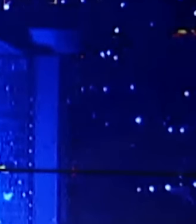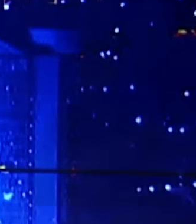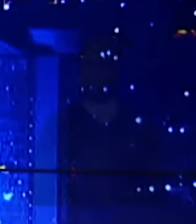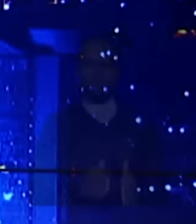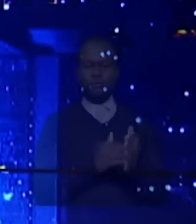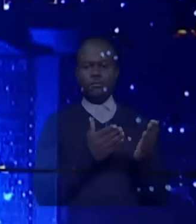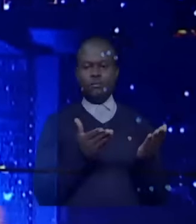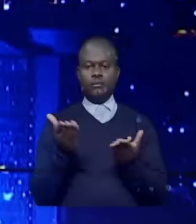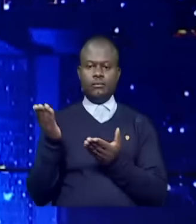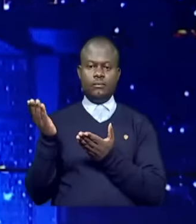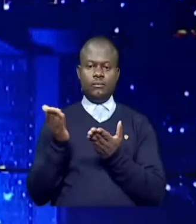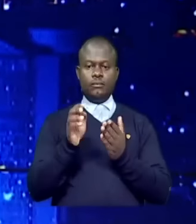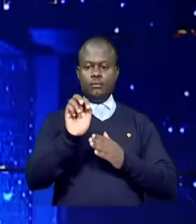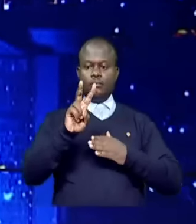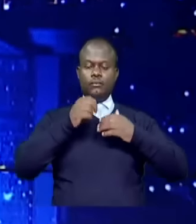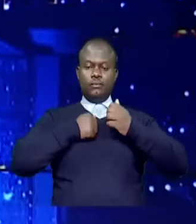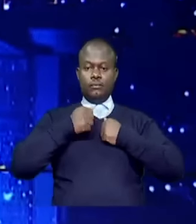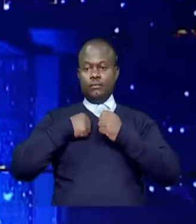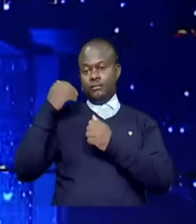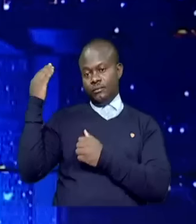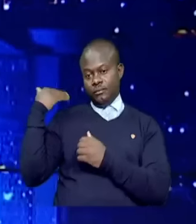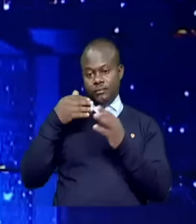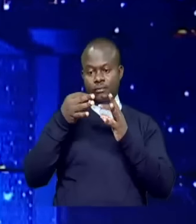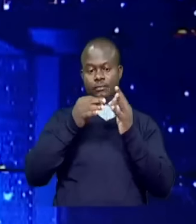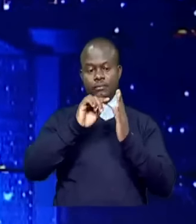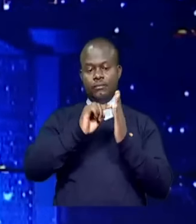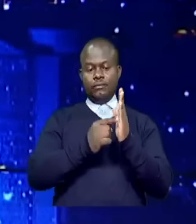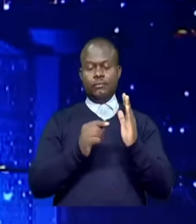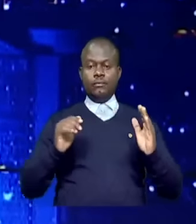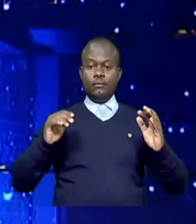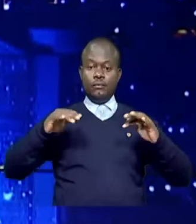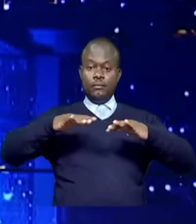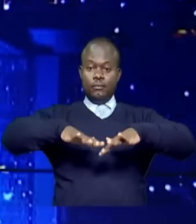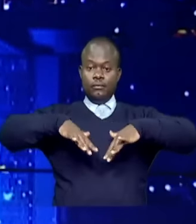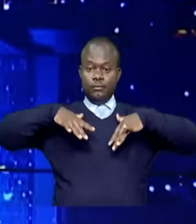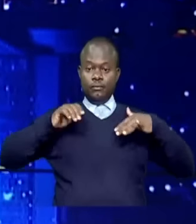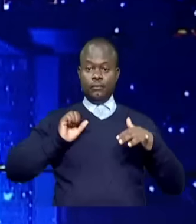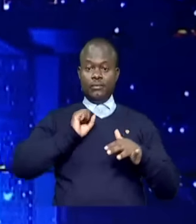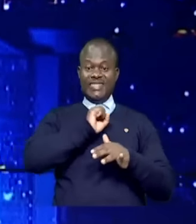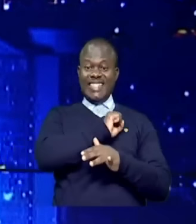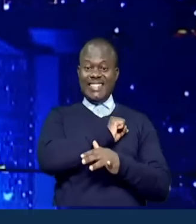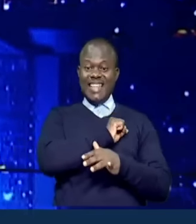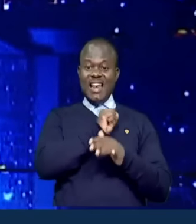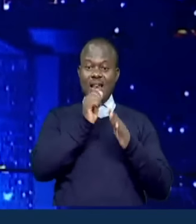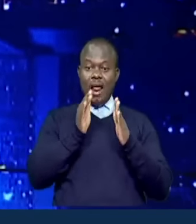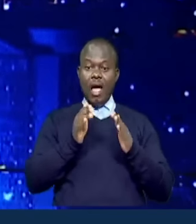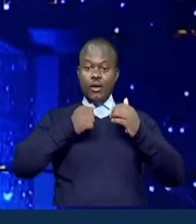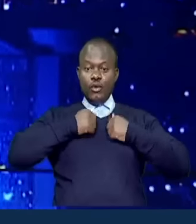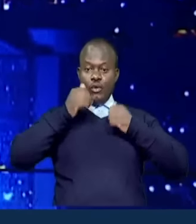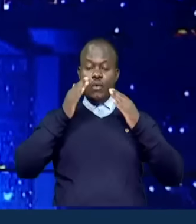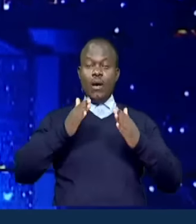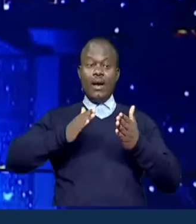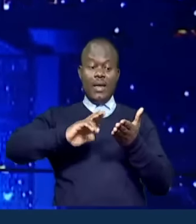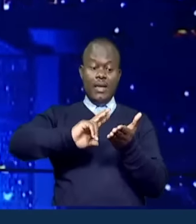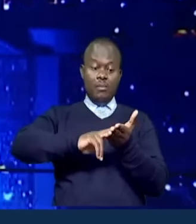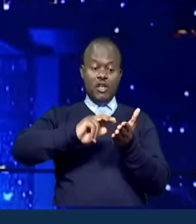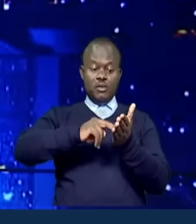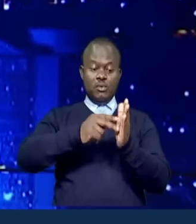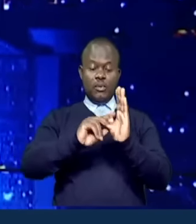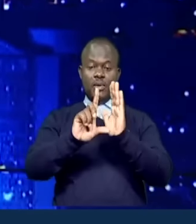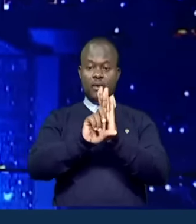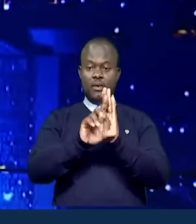Ikazanane muri studio za televiziyo Rwanda nari bikomeje mu ngingo z'ingenzi inteko rusange ya Sena yemeje ishingiro ry'umushinga w'itegeko